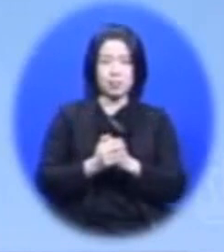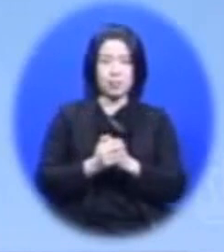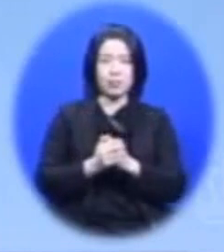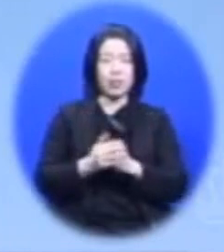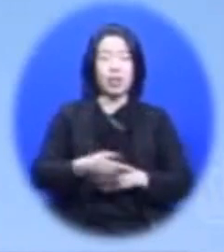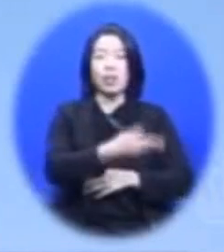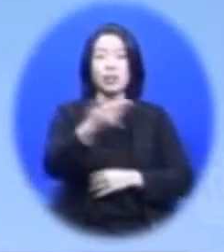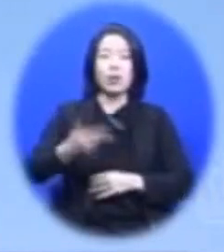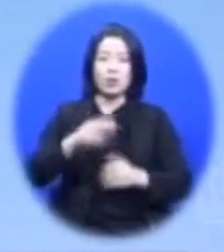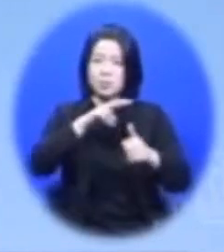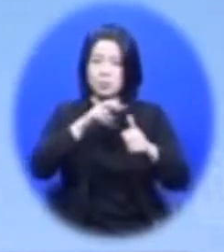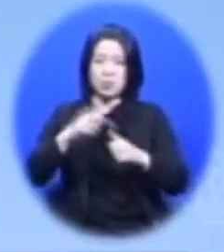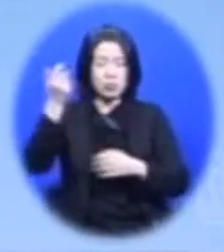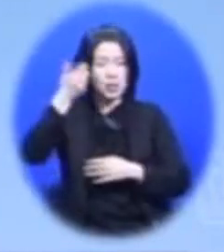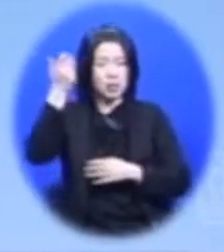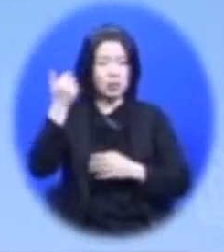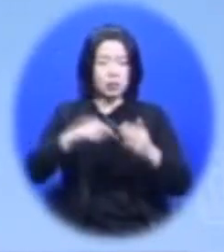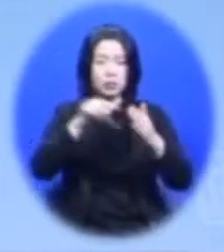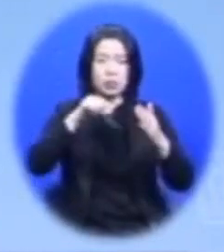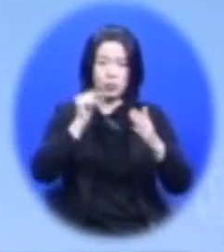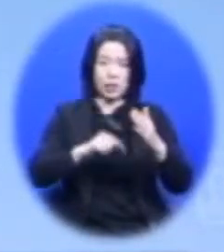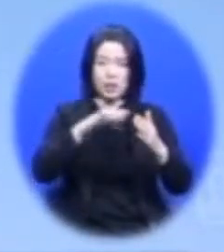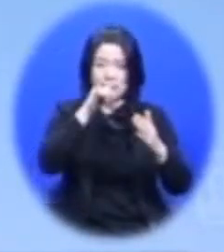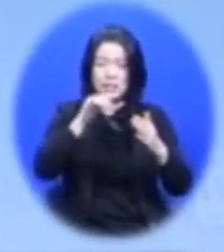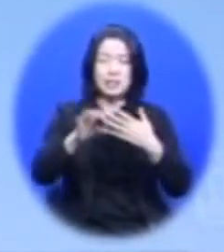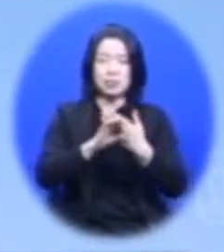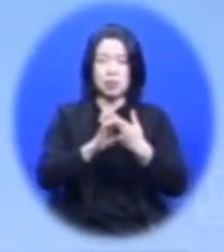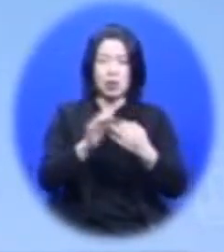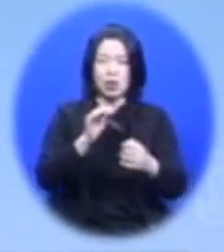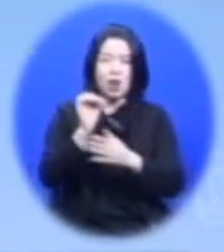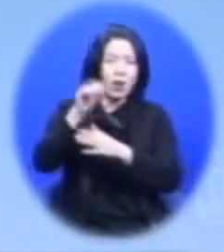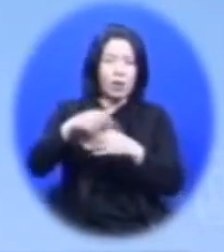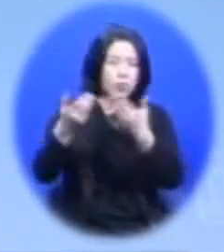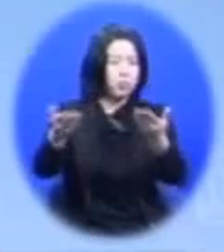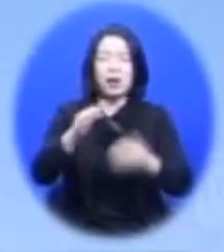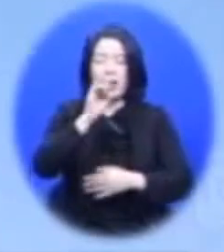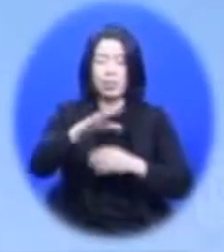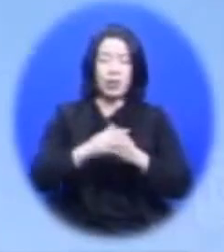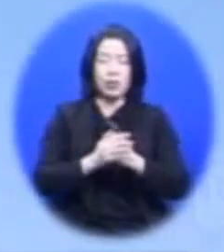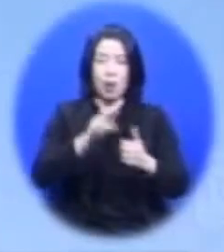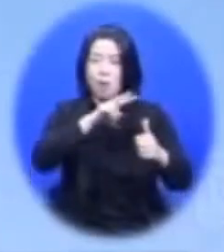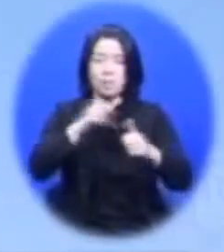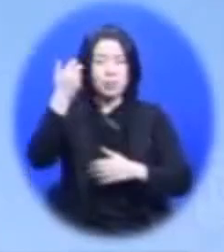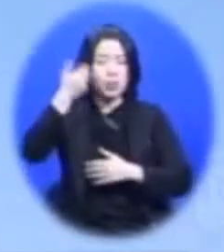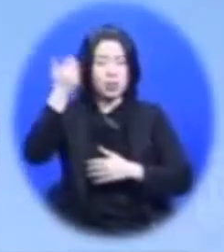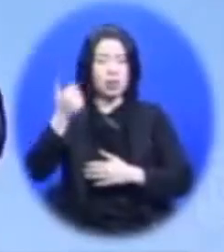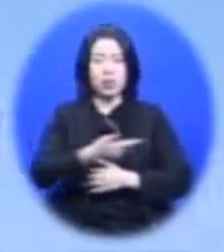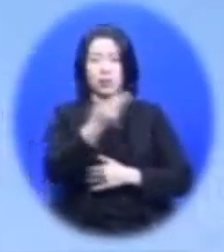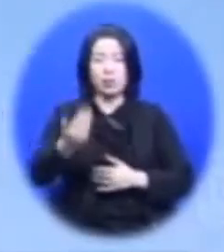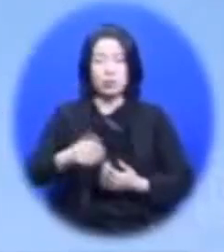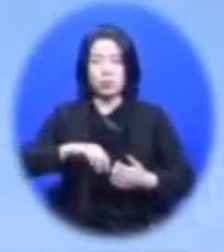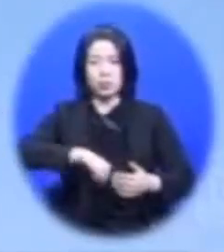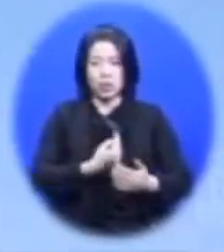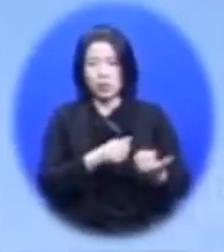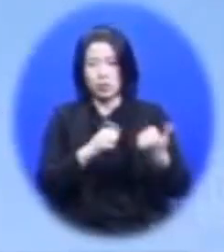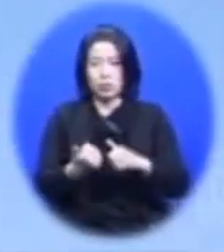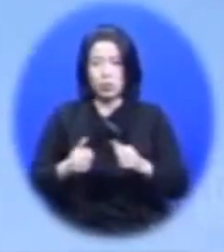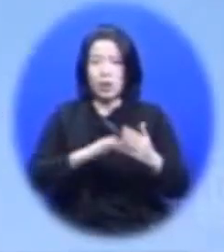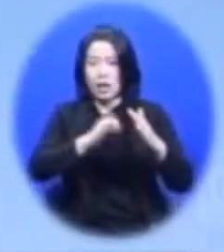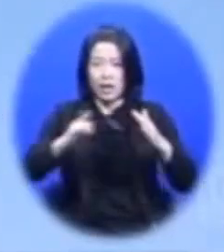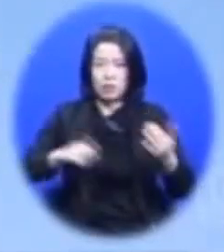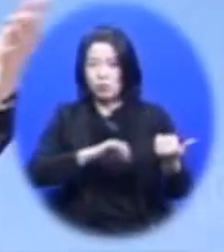여러분, 미움의 영이 여러분 속에 있으면 용납하면 안 됩니다. 그 미움의 영이 여러분을 죽이고 여러분의 가족들을